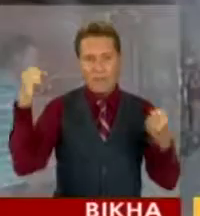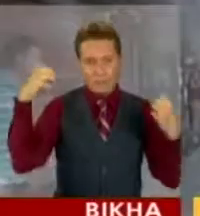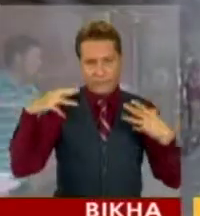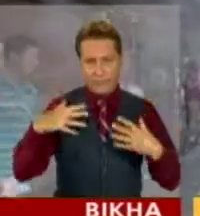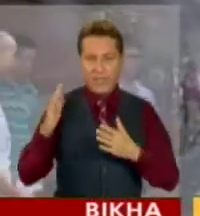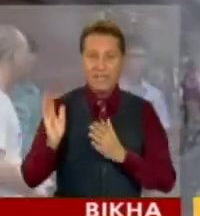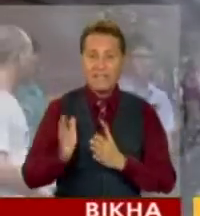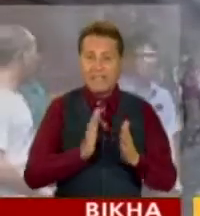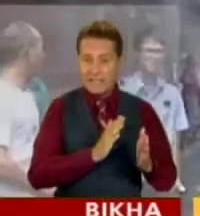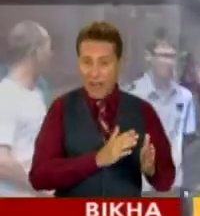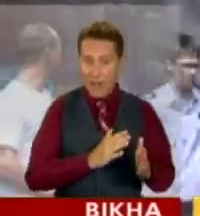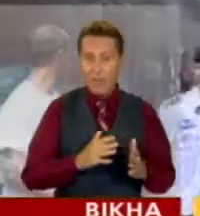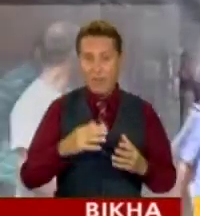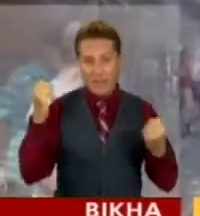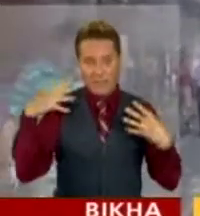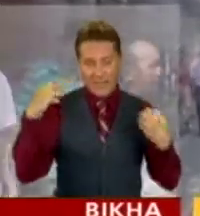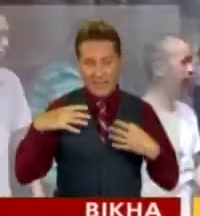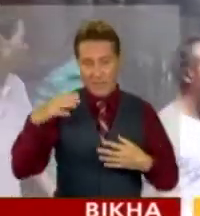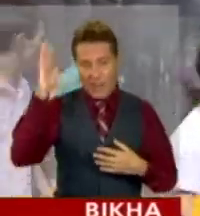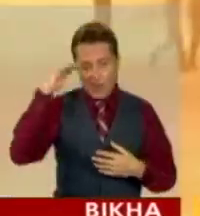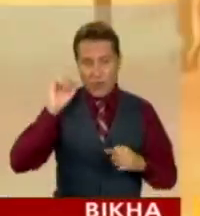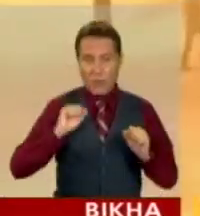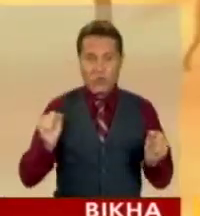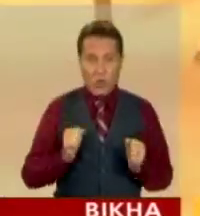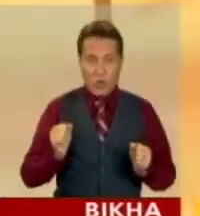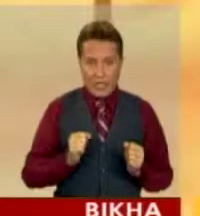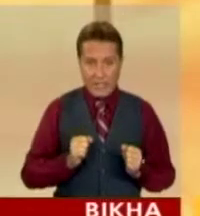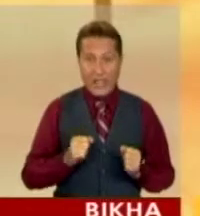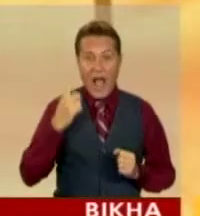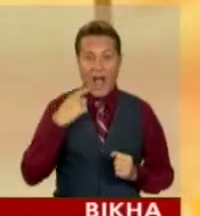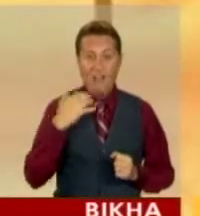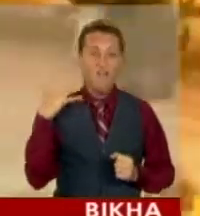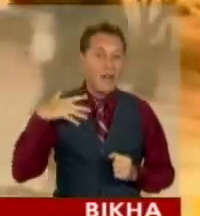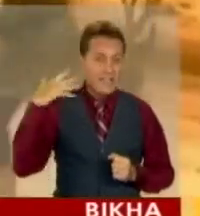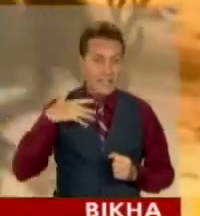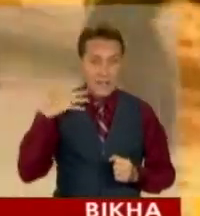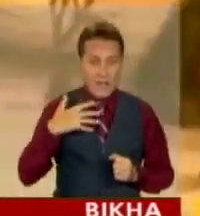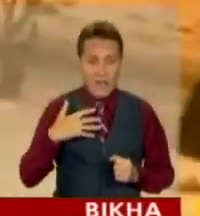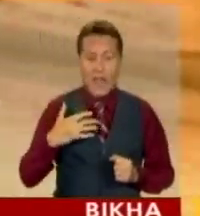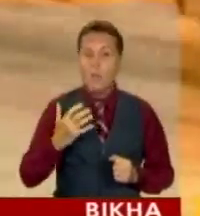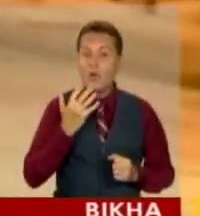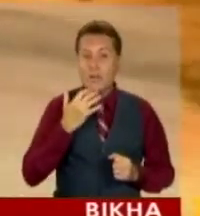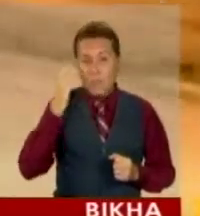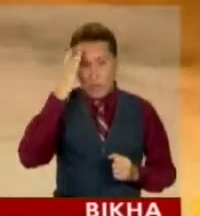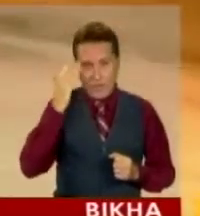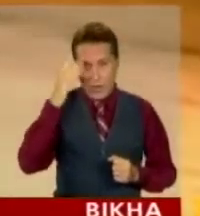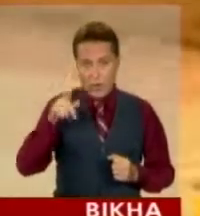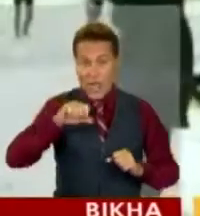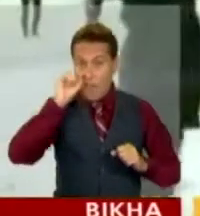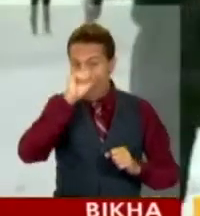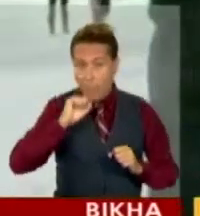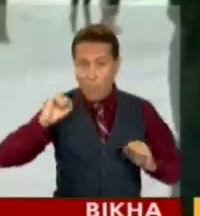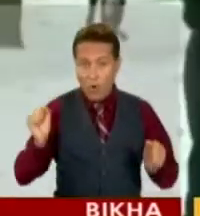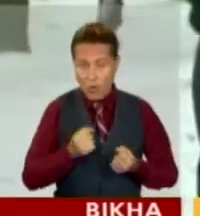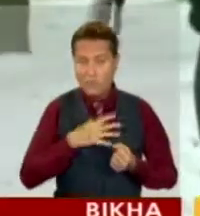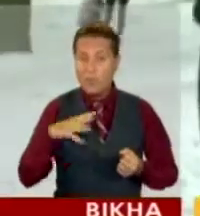системами. Під бризками води можна охолодитися будь-якої миті. А в Бразилії про тепло нині лише мріють. Там через морози вже